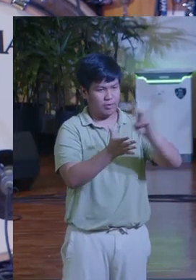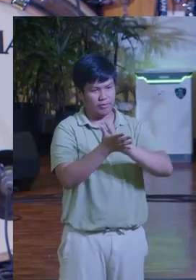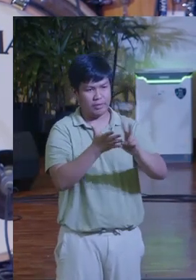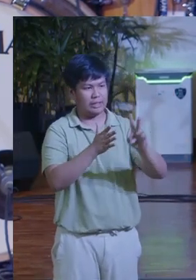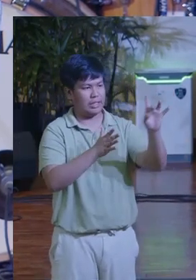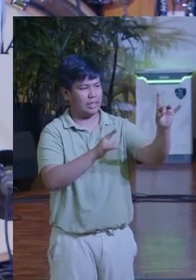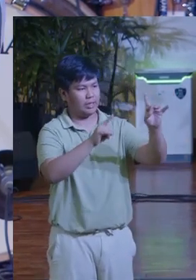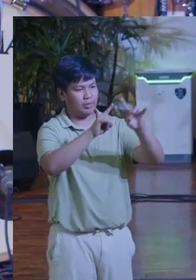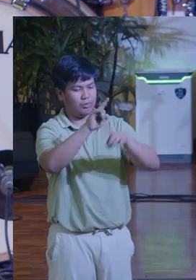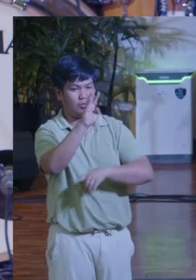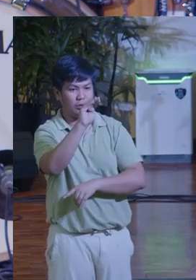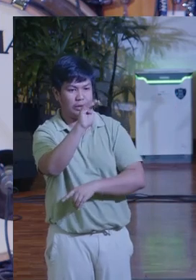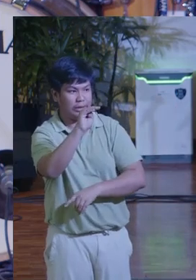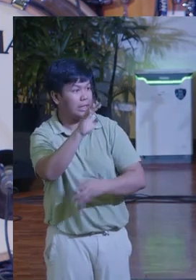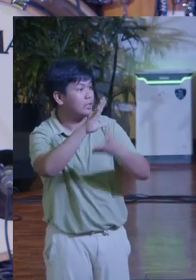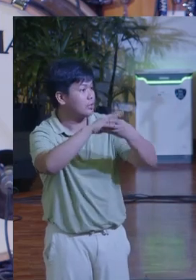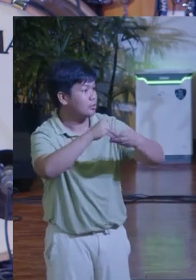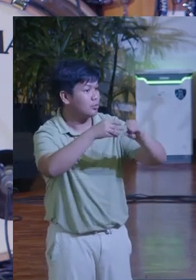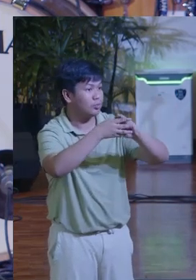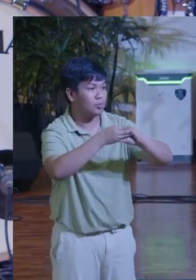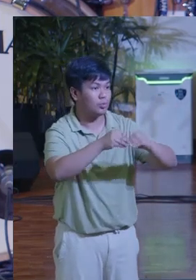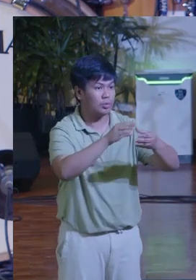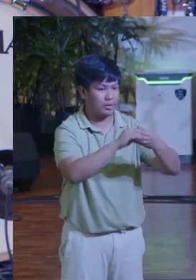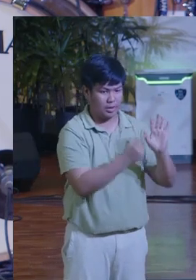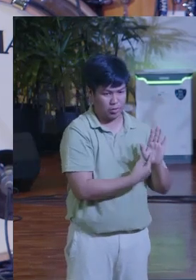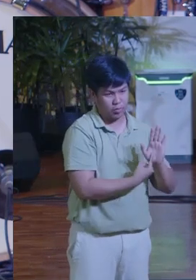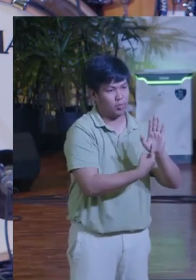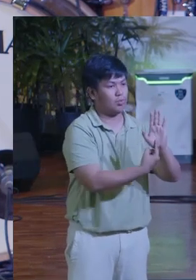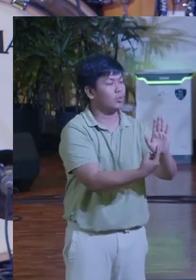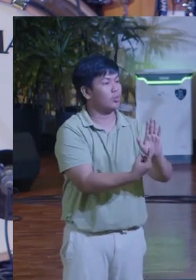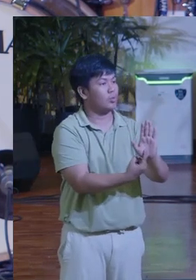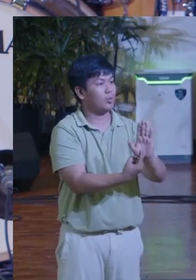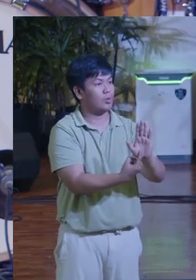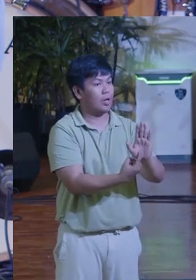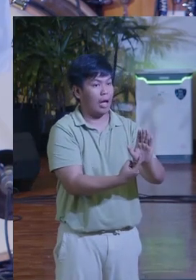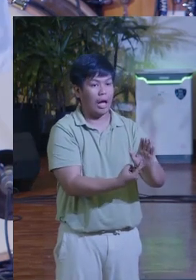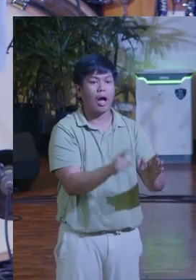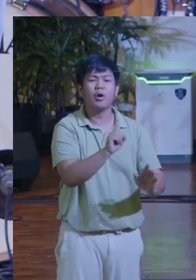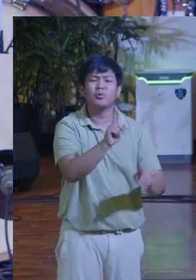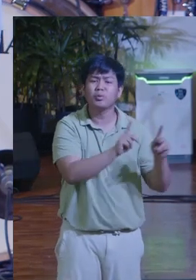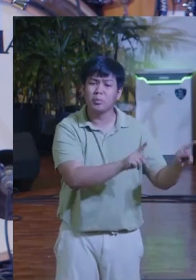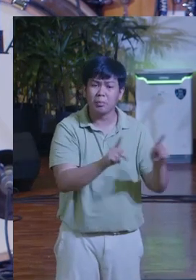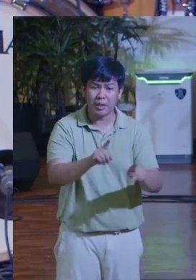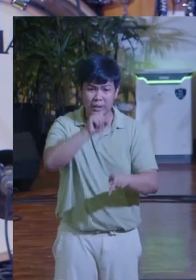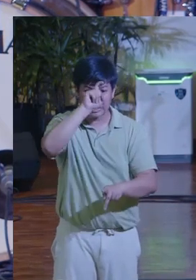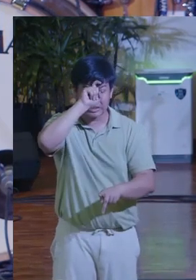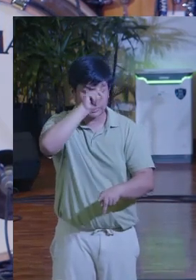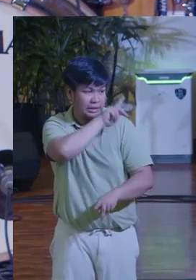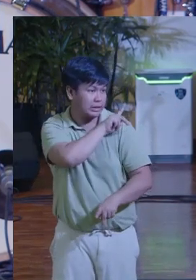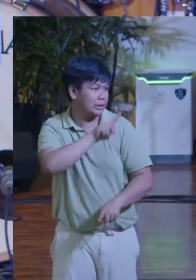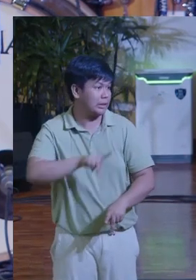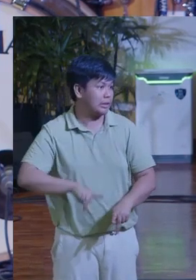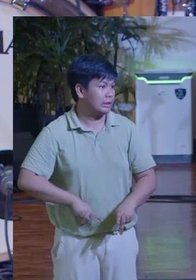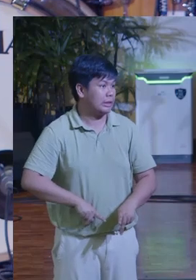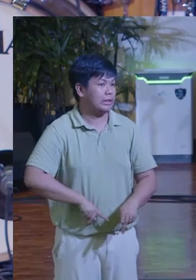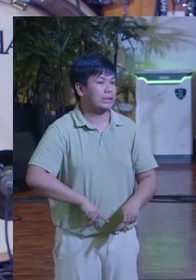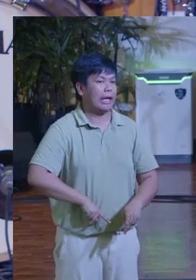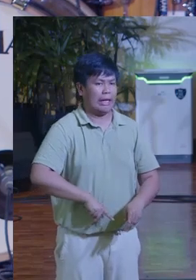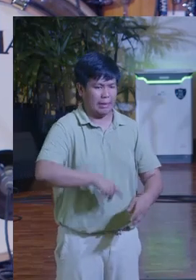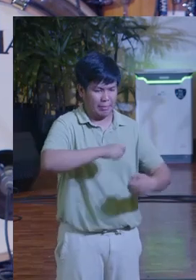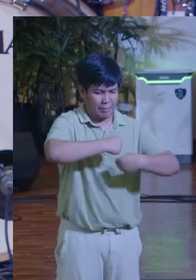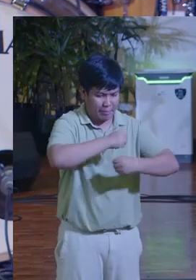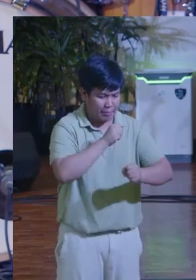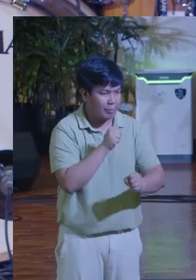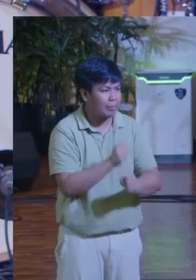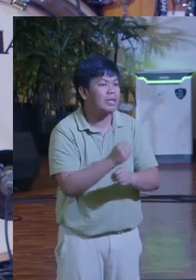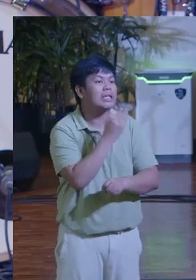to 14, makikita po natin ang plano ni Pharaoh na pahirapan